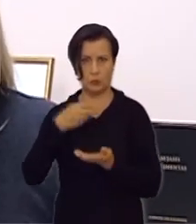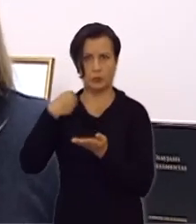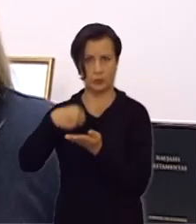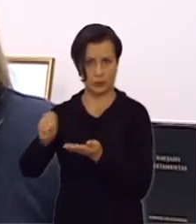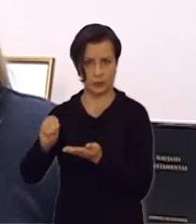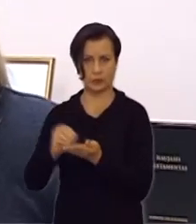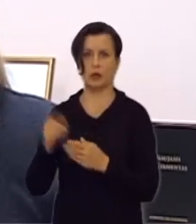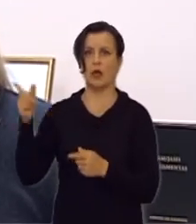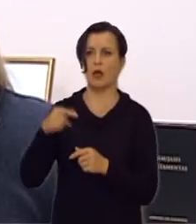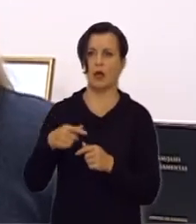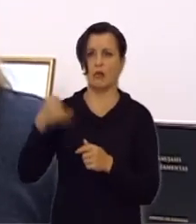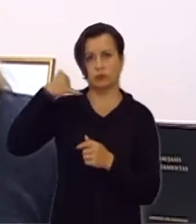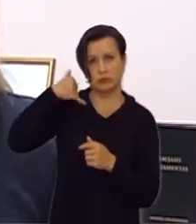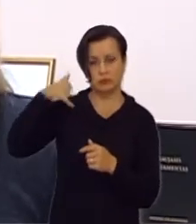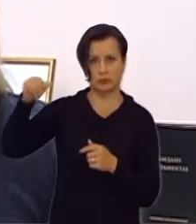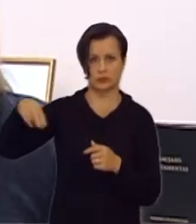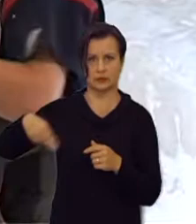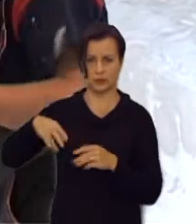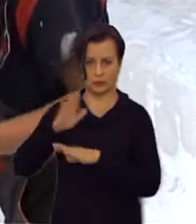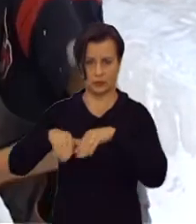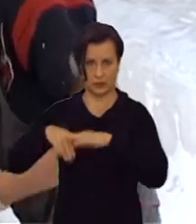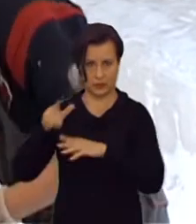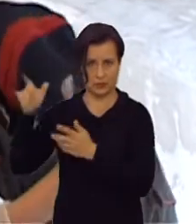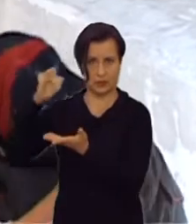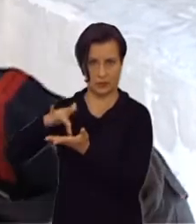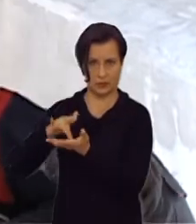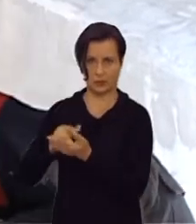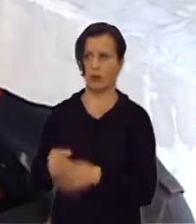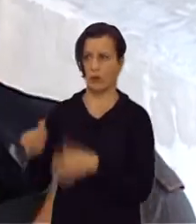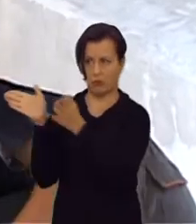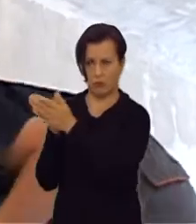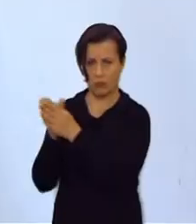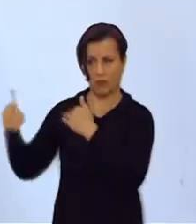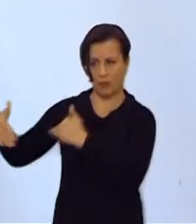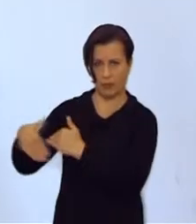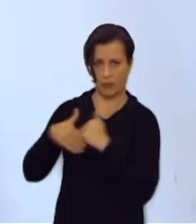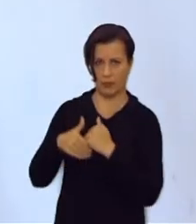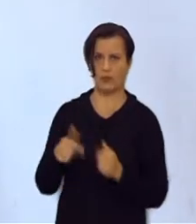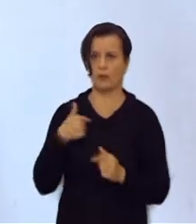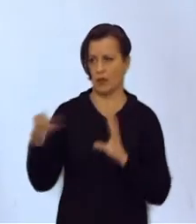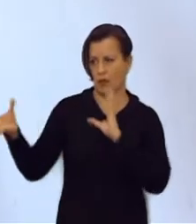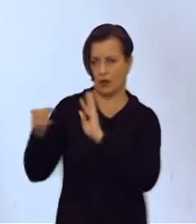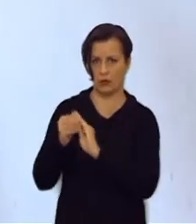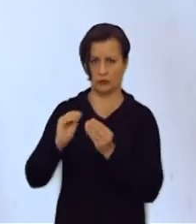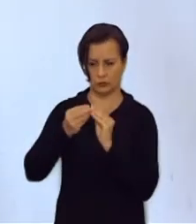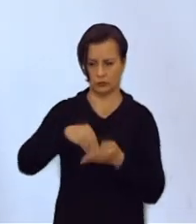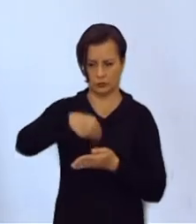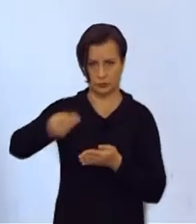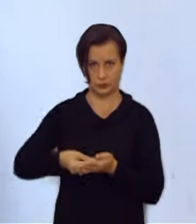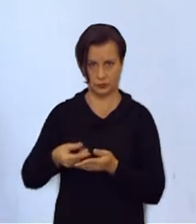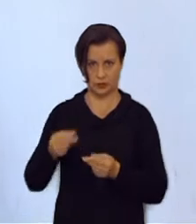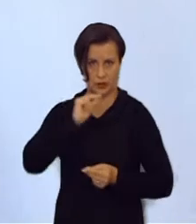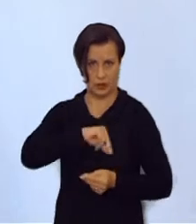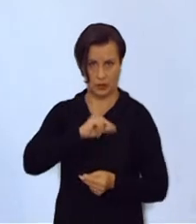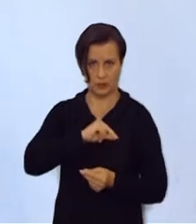profesinio rengimo centro direktoriui paskambinu ir paprašiau tiesiog pagalbos, nes bendradarbiaujam sutartimi. Ir žodžiu,